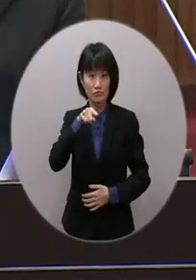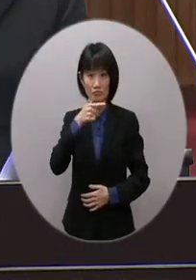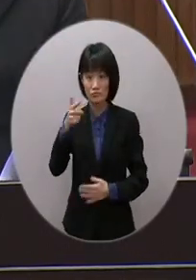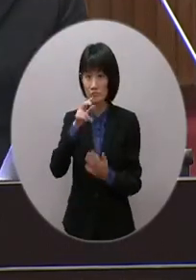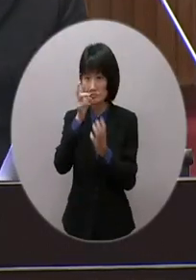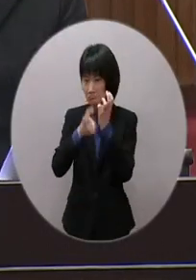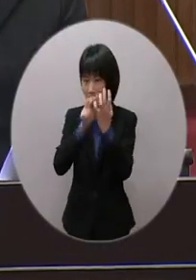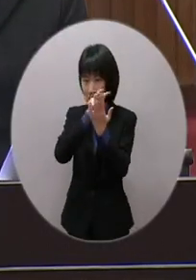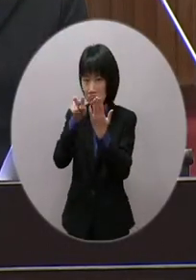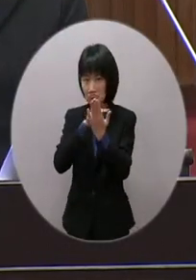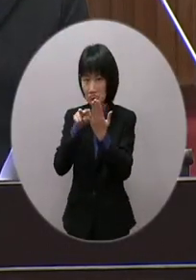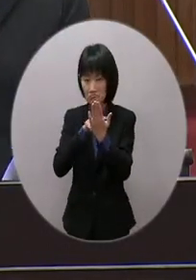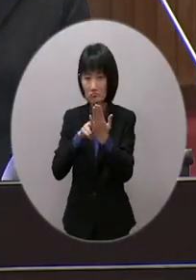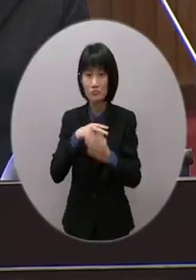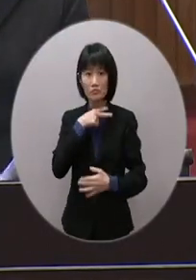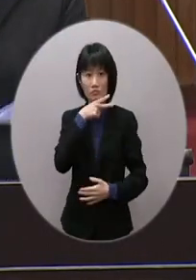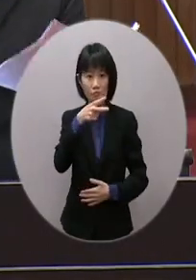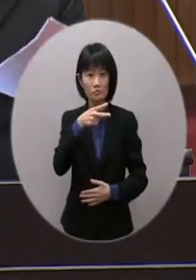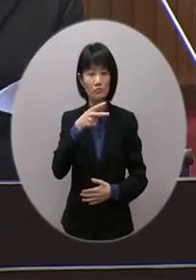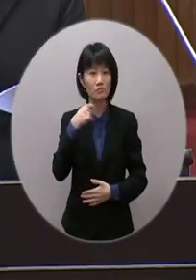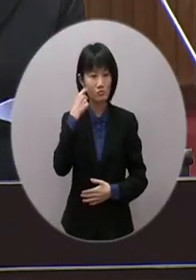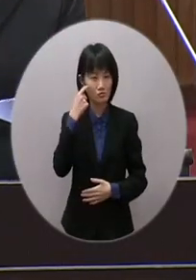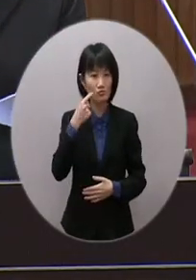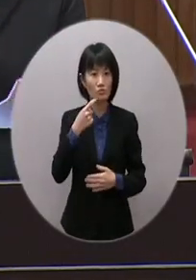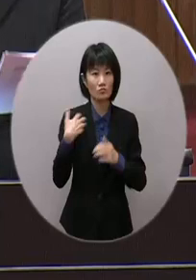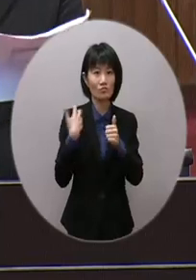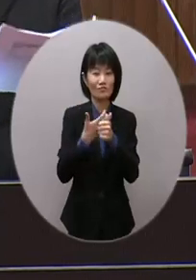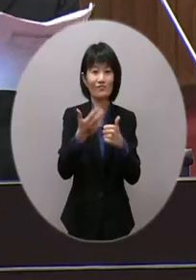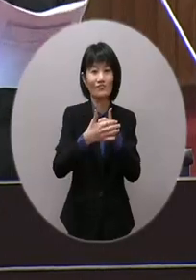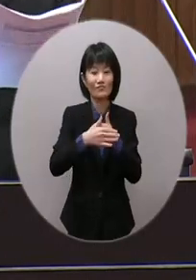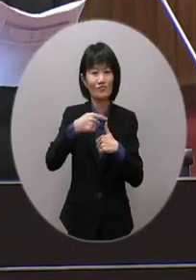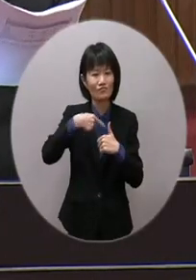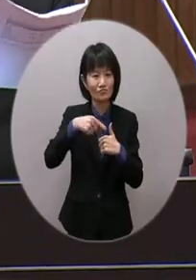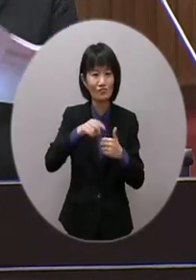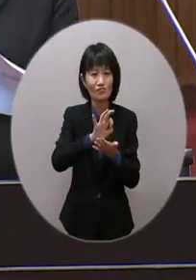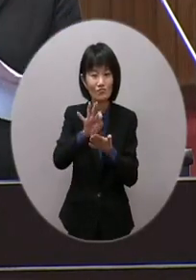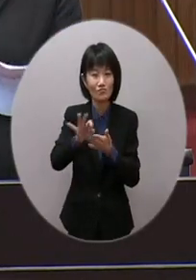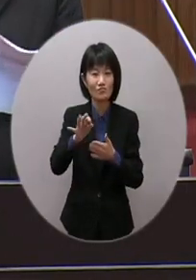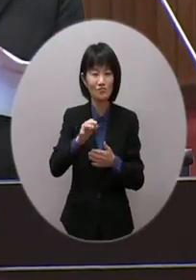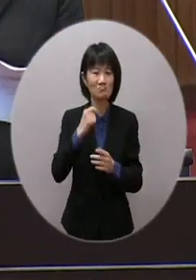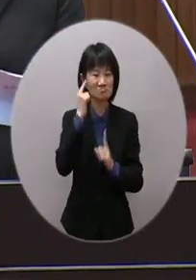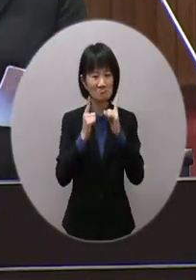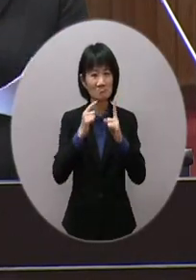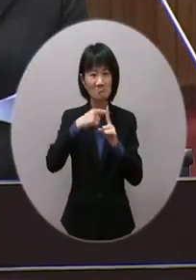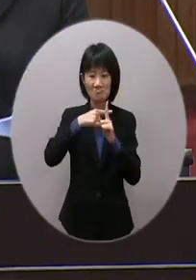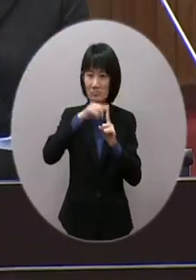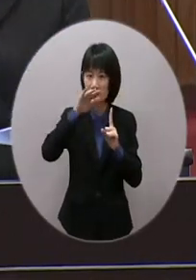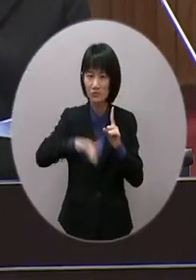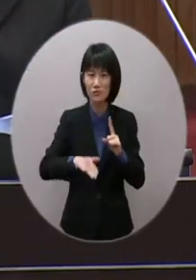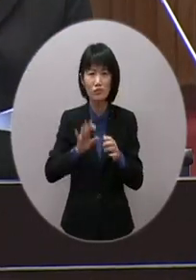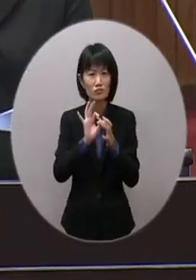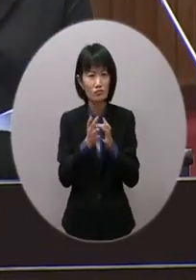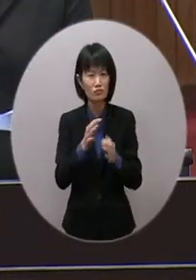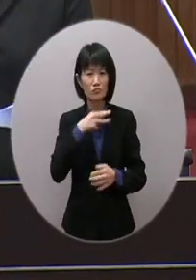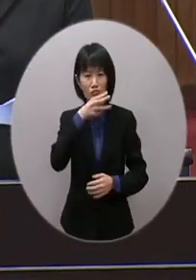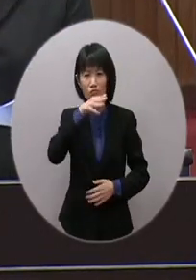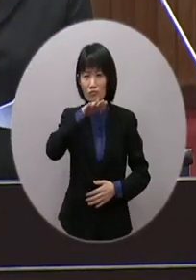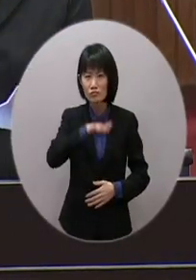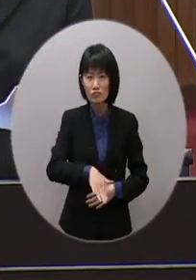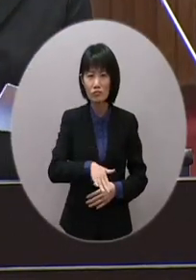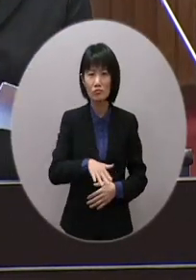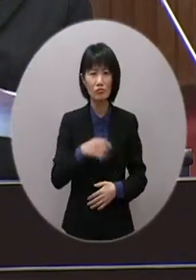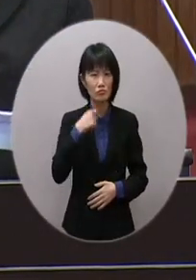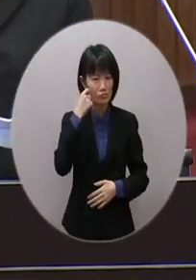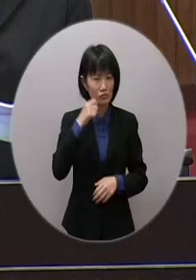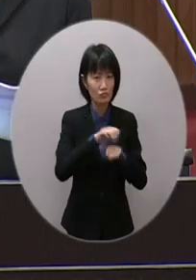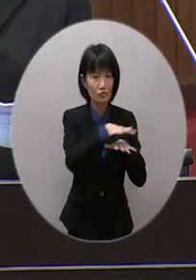两岁的涵盖率跟使用率也都是比较低的哈。那我这边去了解的部分，就是说为什么我们三岁以下涵